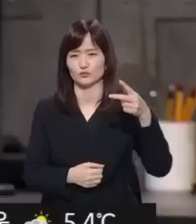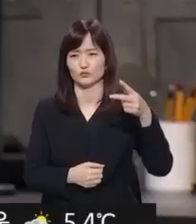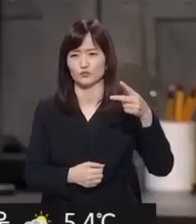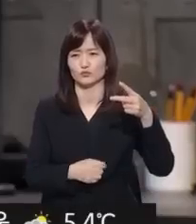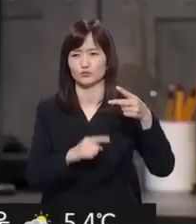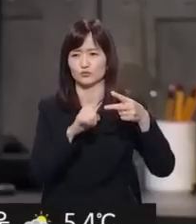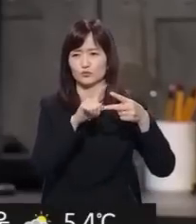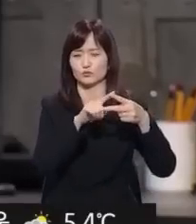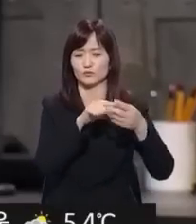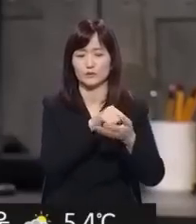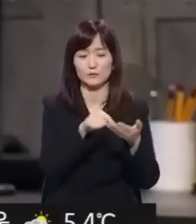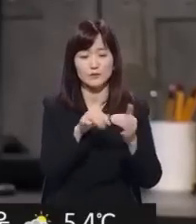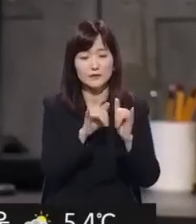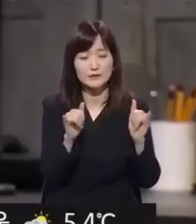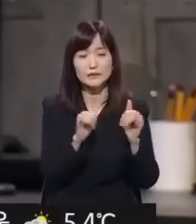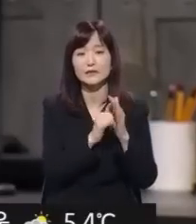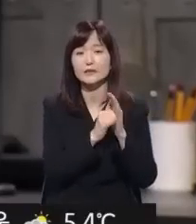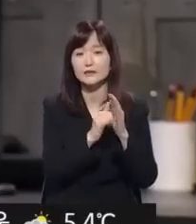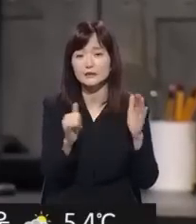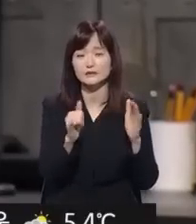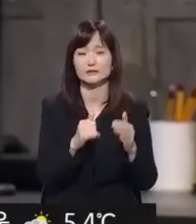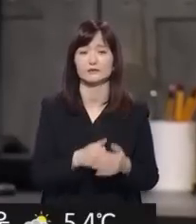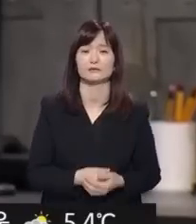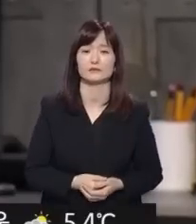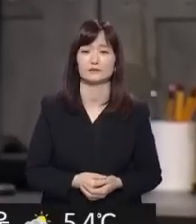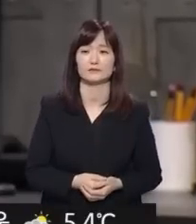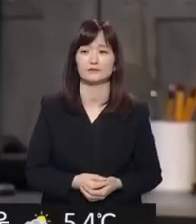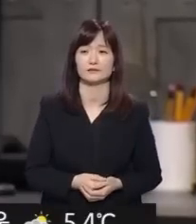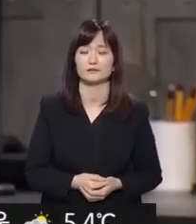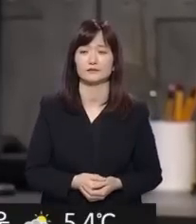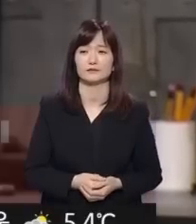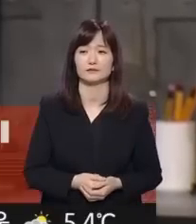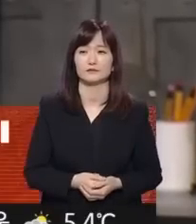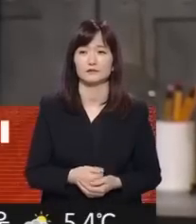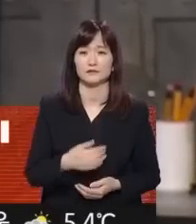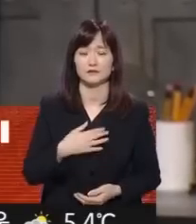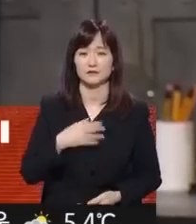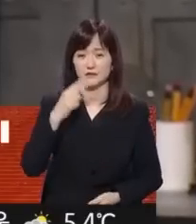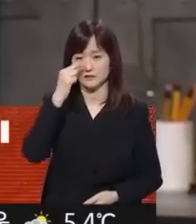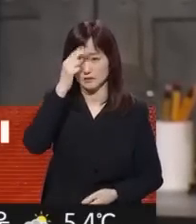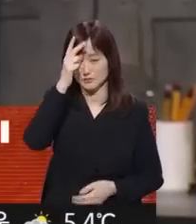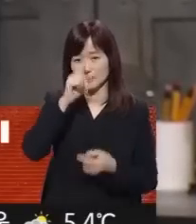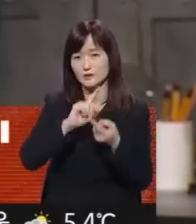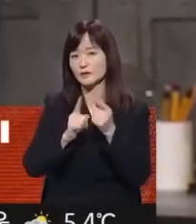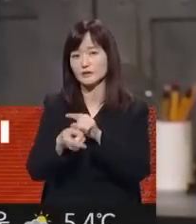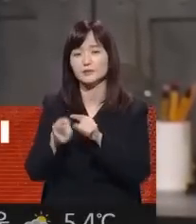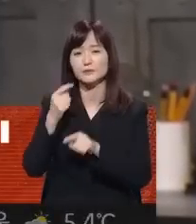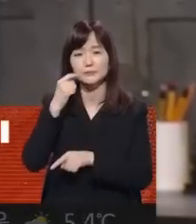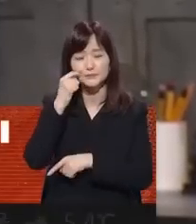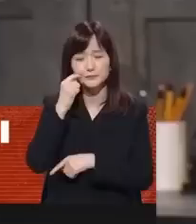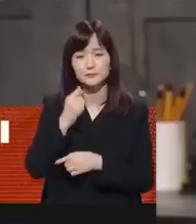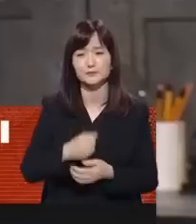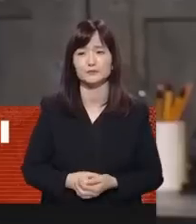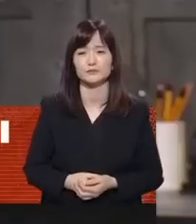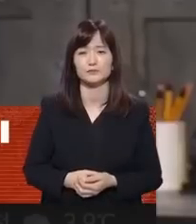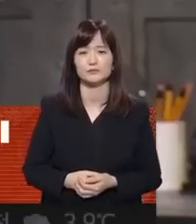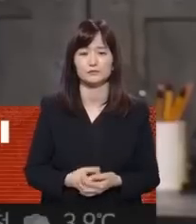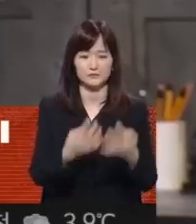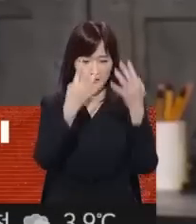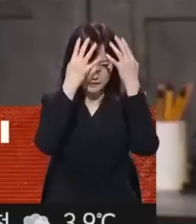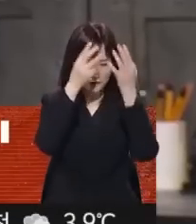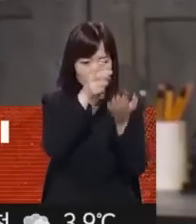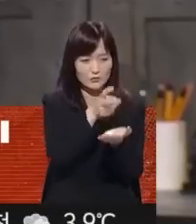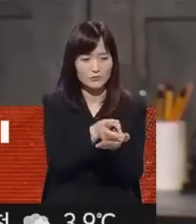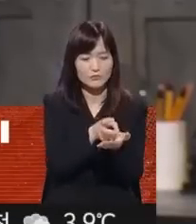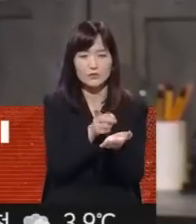뭐이 피해자 가족분들에게 제가 뭐 검찰을 대신할 순 없지만 우리 형법에 보면